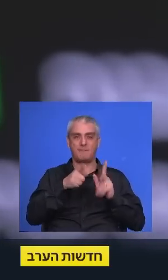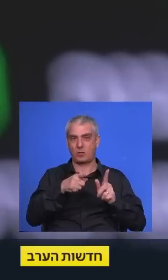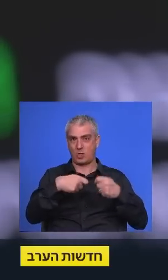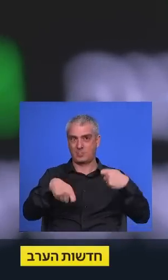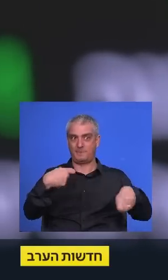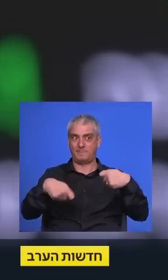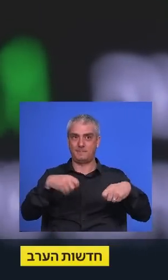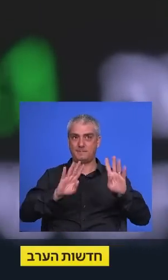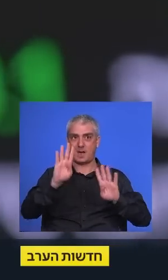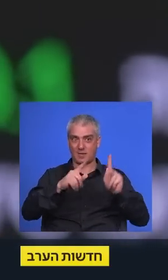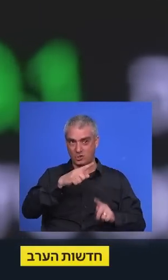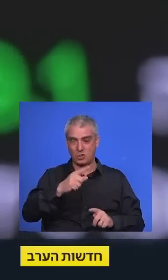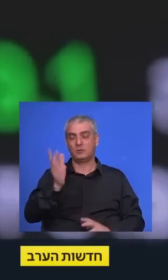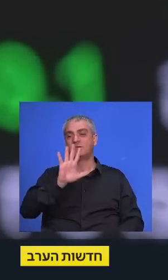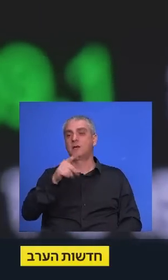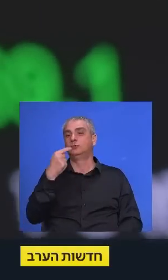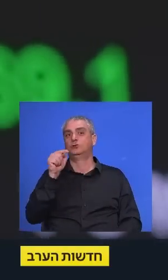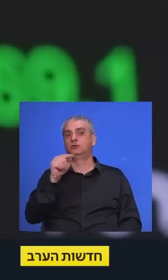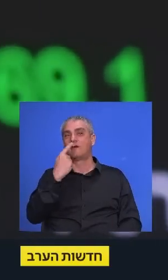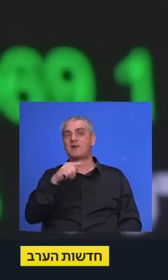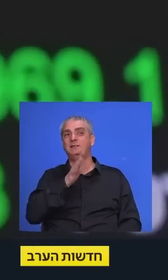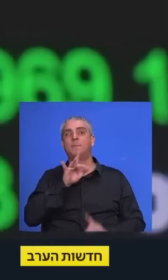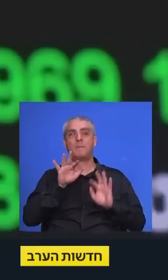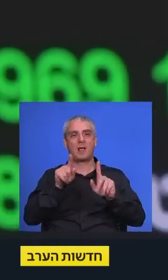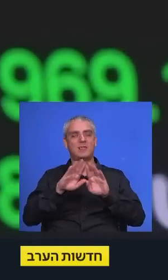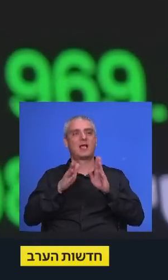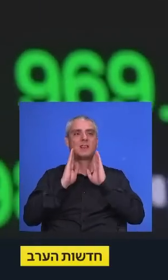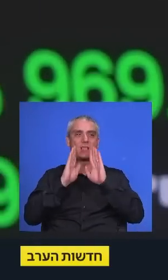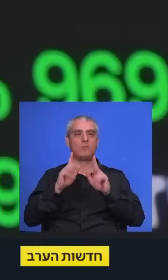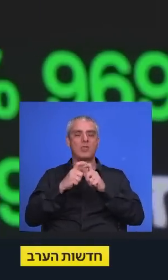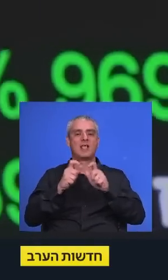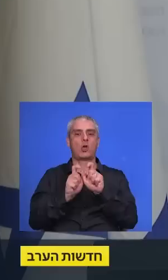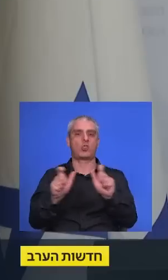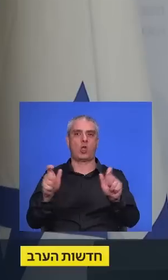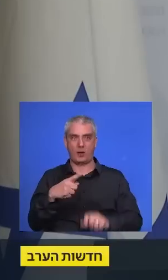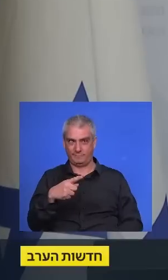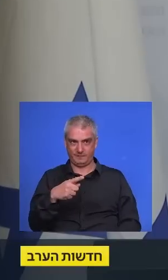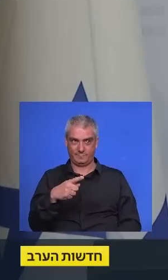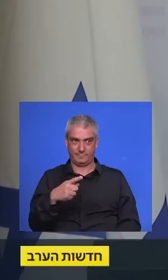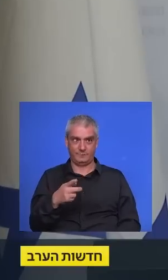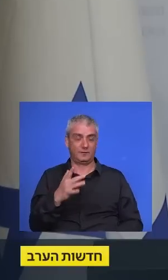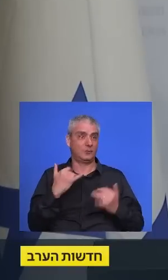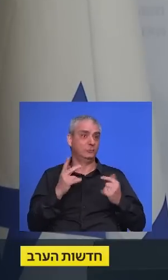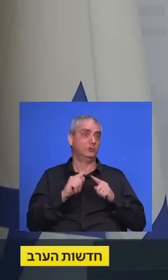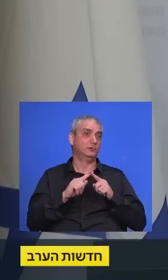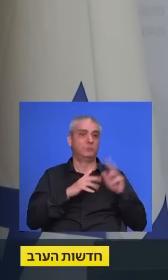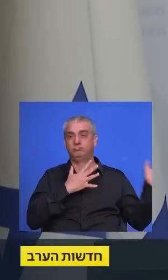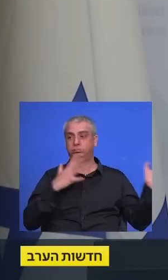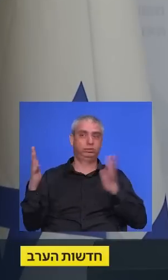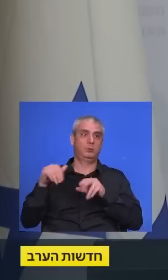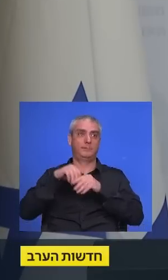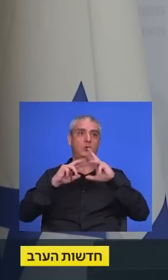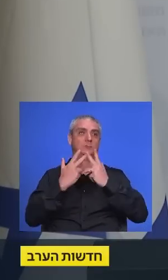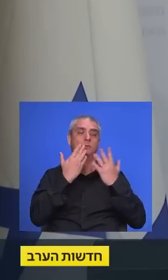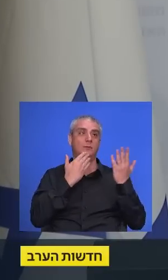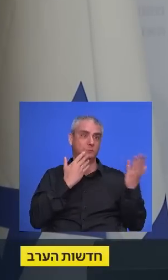מניות, 5.5 מיליארד שקלים מקרנות נאמנות על אגרות חוב. יש עכשיו סוג של טלטלה בציבוריות